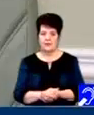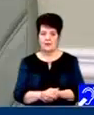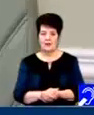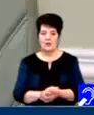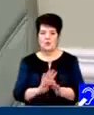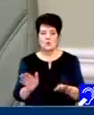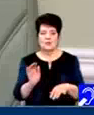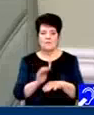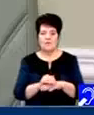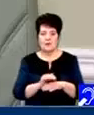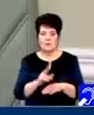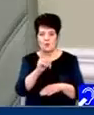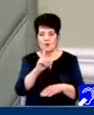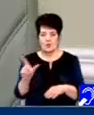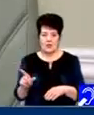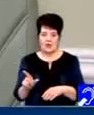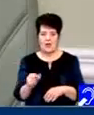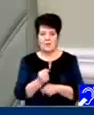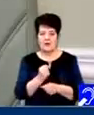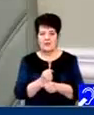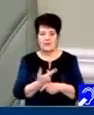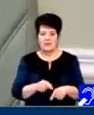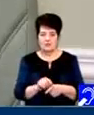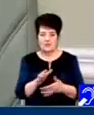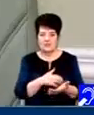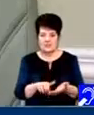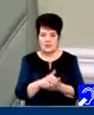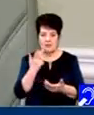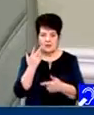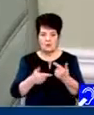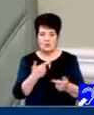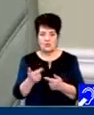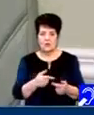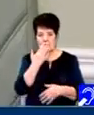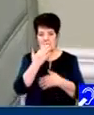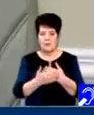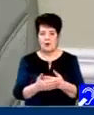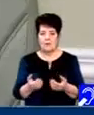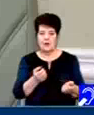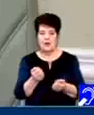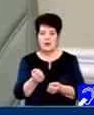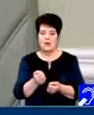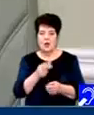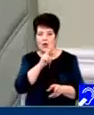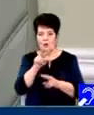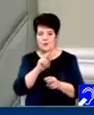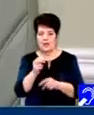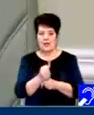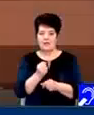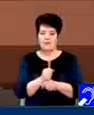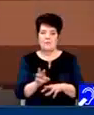nu doar prin faptul că am activat în acest sistem, dar întotdeauna am ținut îndeaproape, urmărit